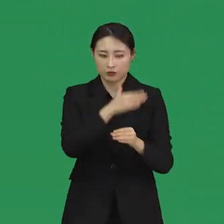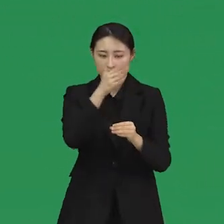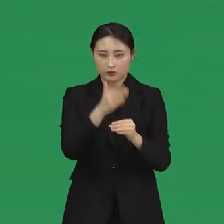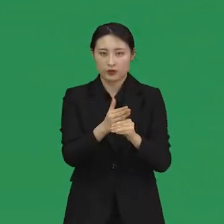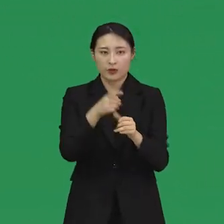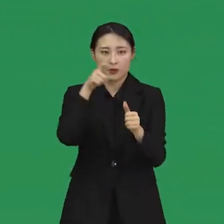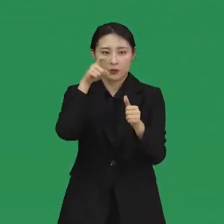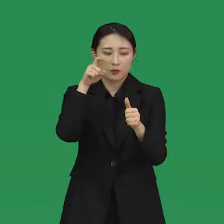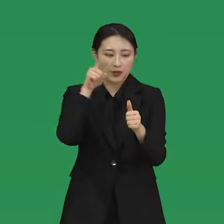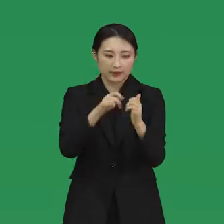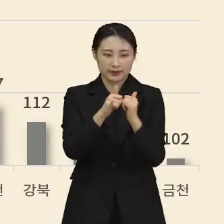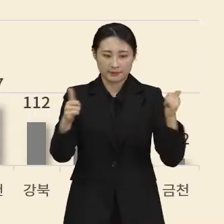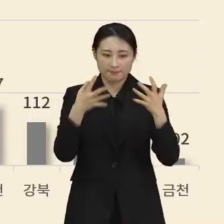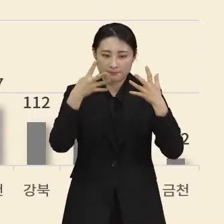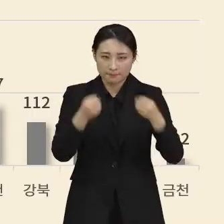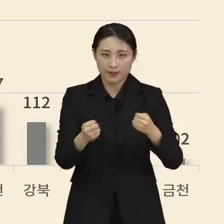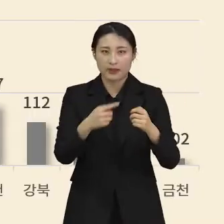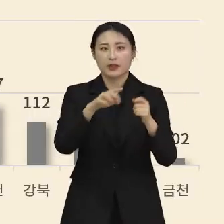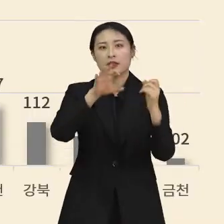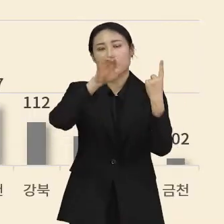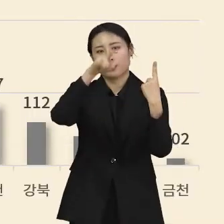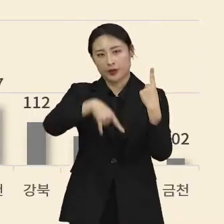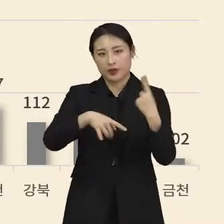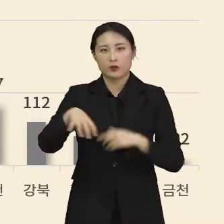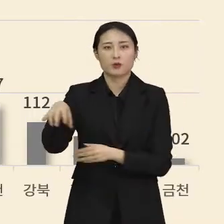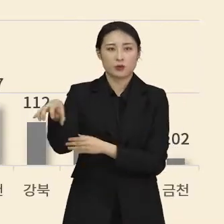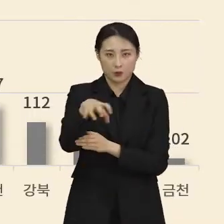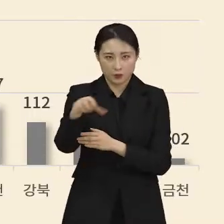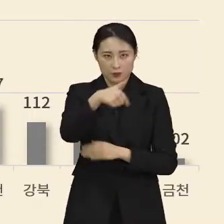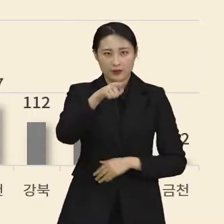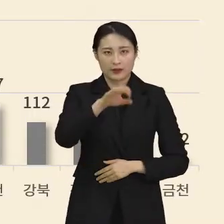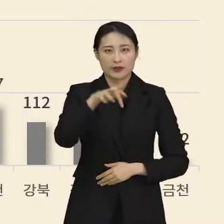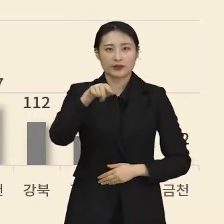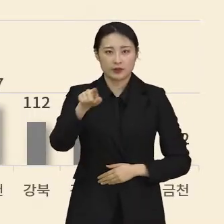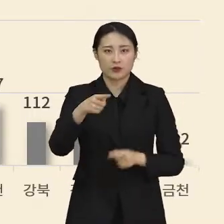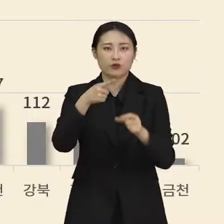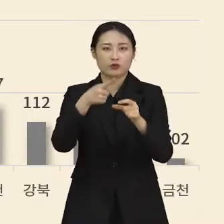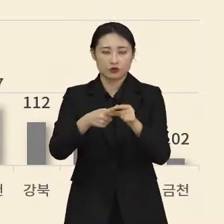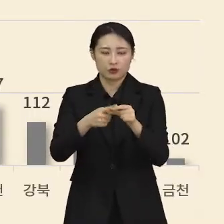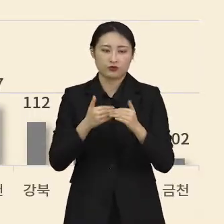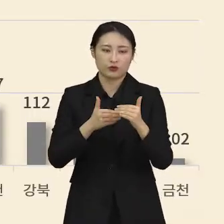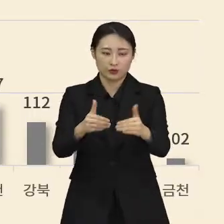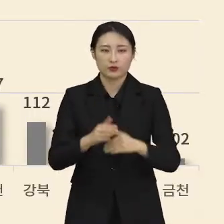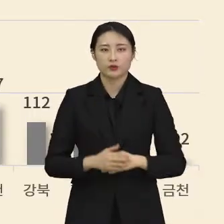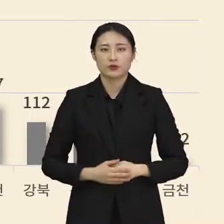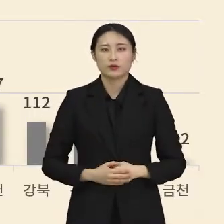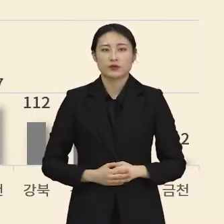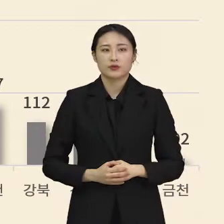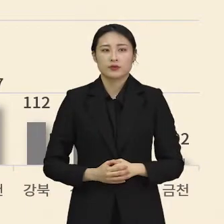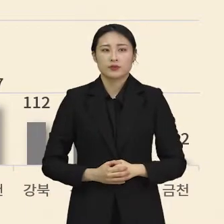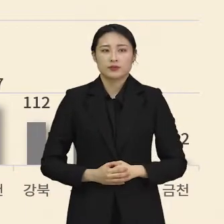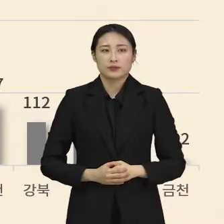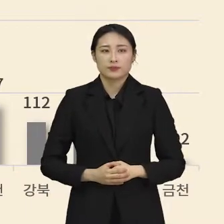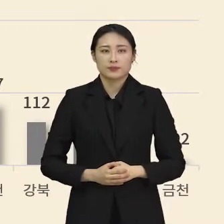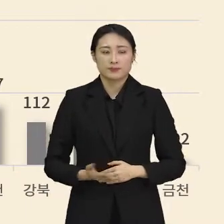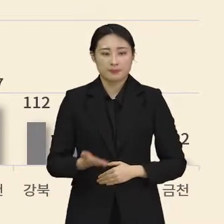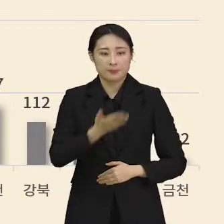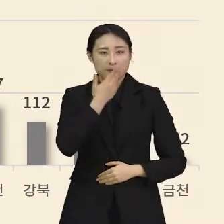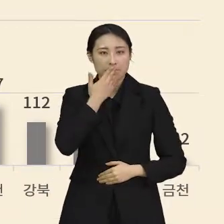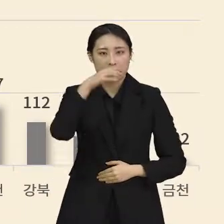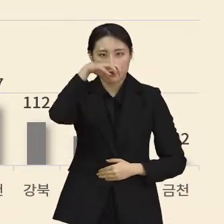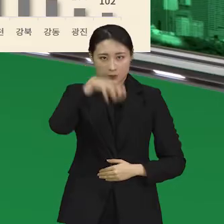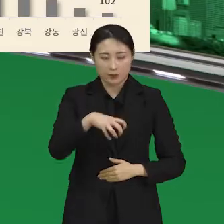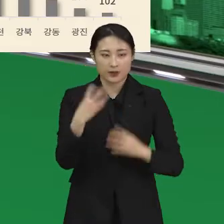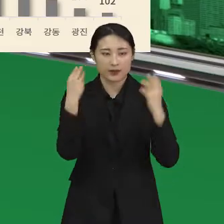확진자가 가장 많이 발생한 곳은 종로구, 강서구, 중구 순으로 나타났습니다. 음식점과